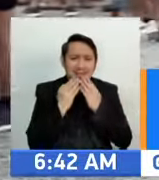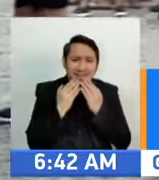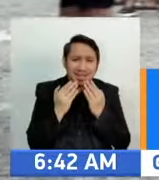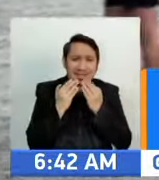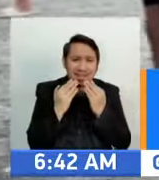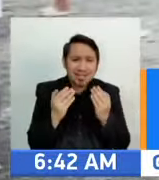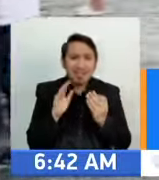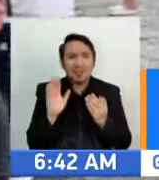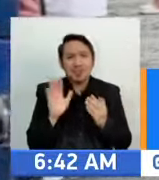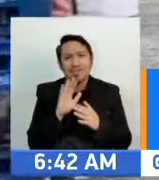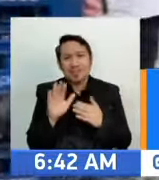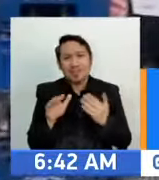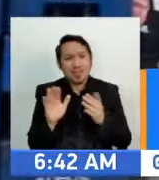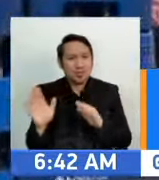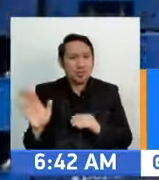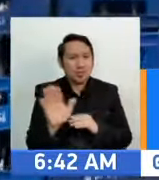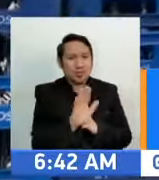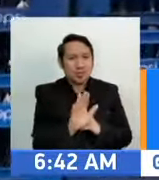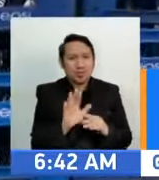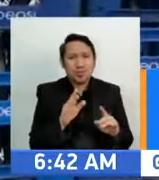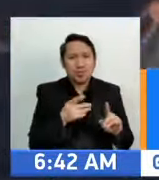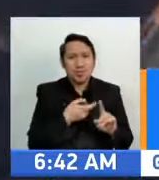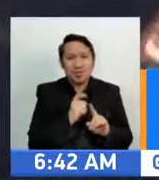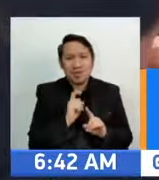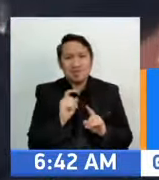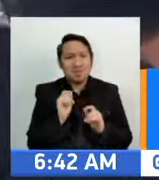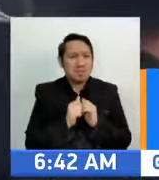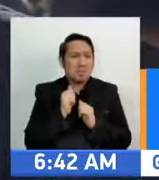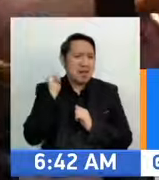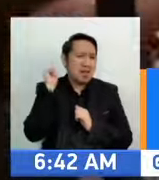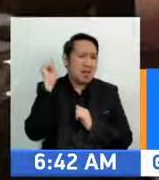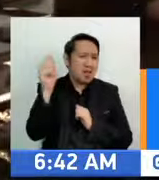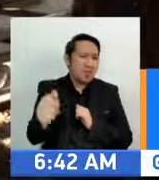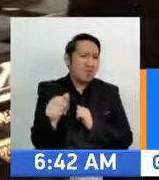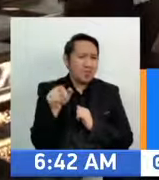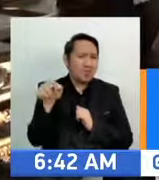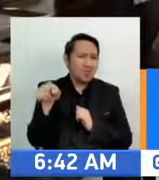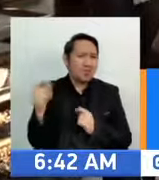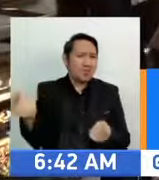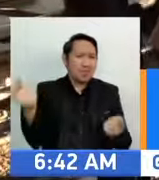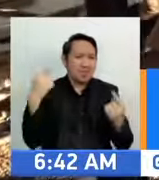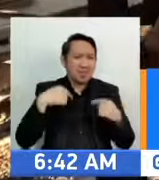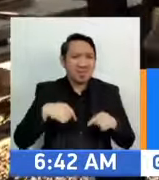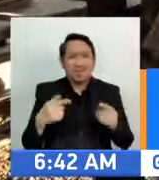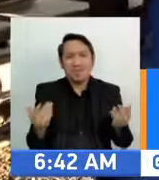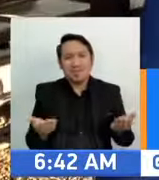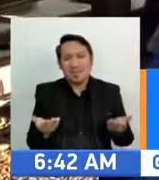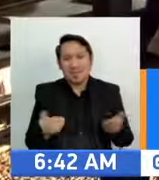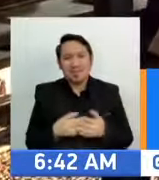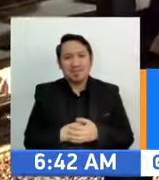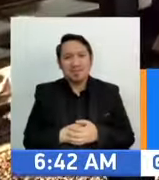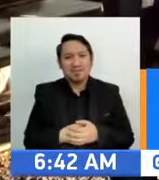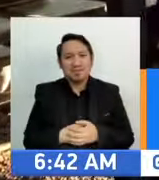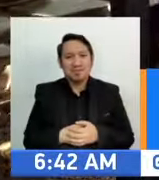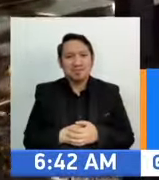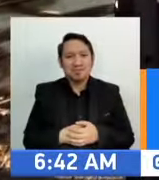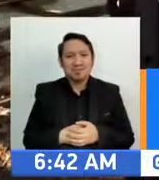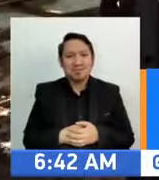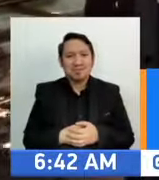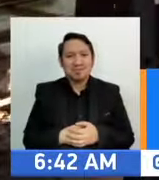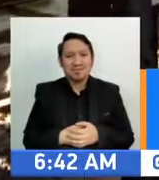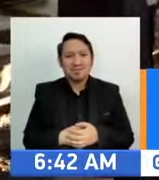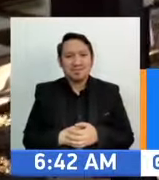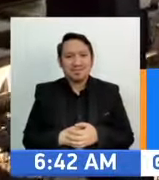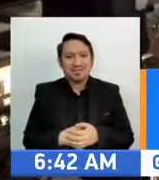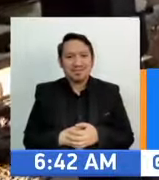taong nagagaling pa sa malalayo para tikman lang ako at yung Paris ko. Sarang yung Paris ko lang pala. Hindi kito masisisi.